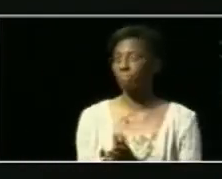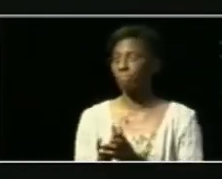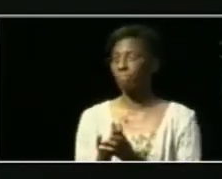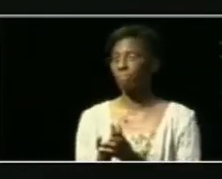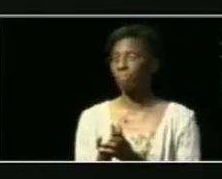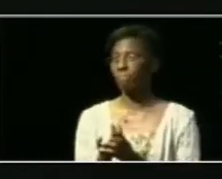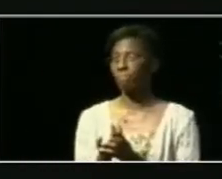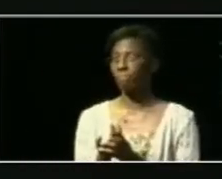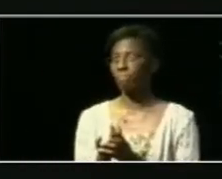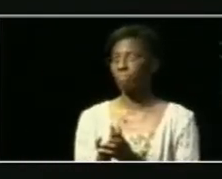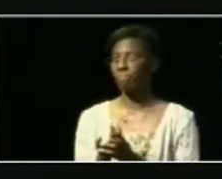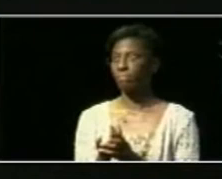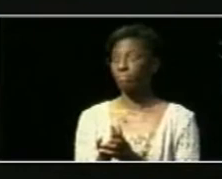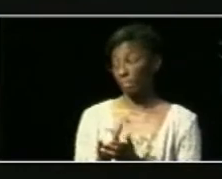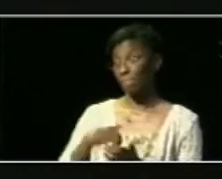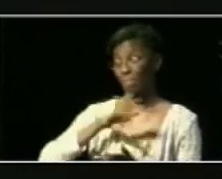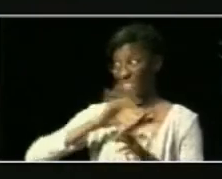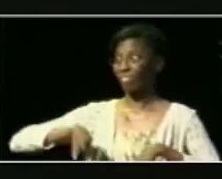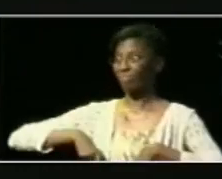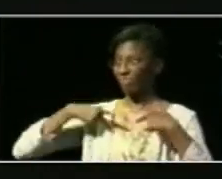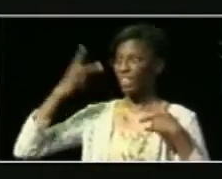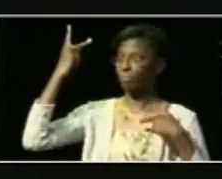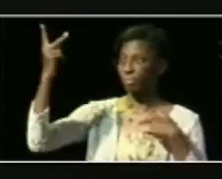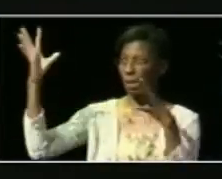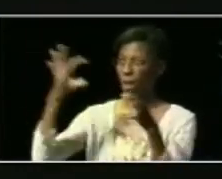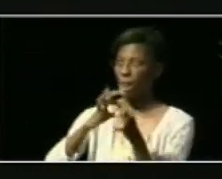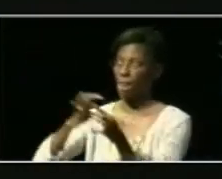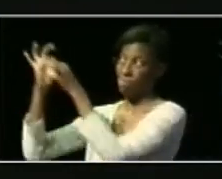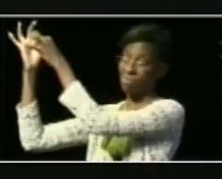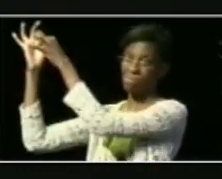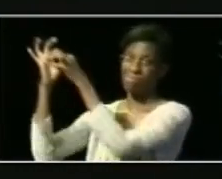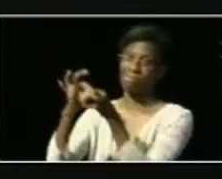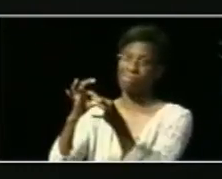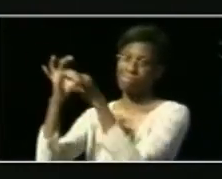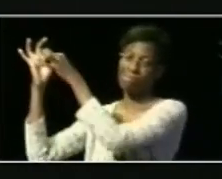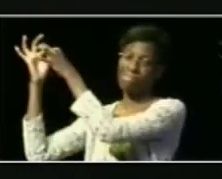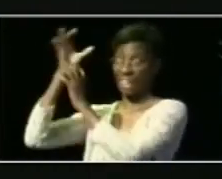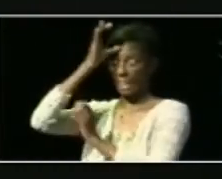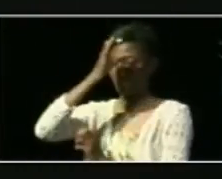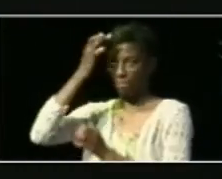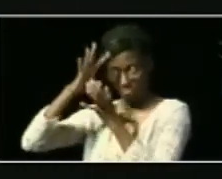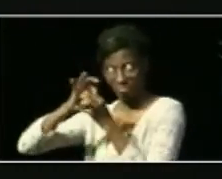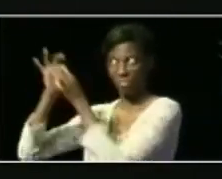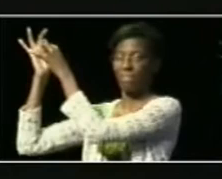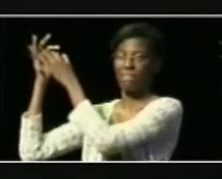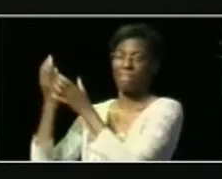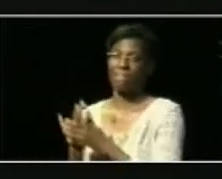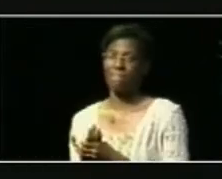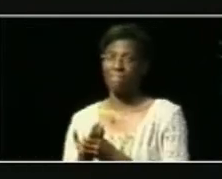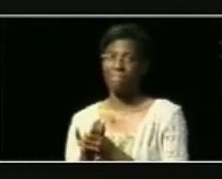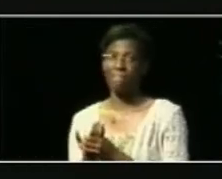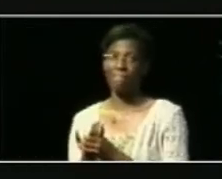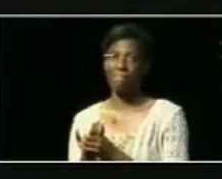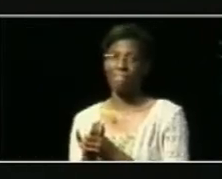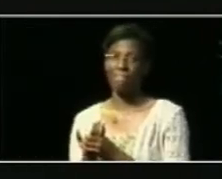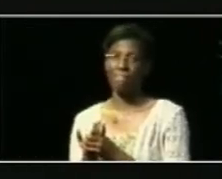own Christian life. Et à travers votre vie personnelle, vie de chrétien personnel. Would you join me